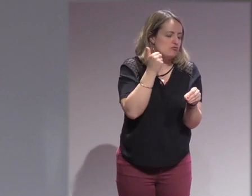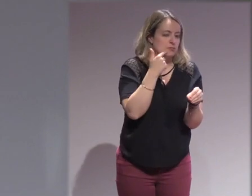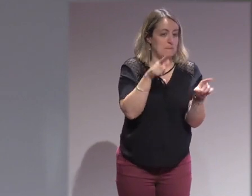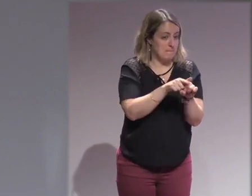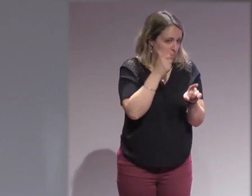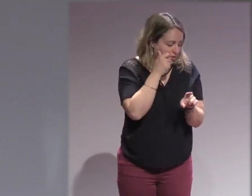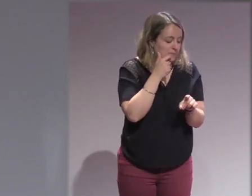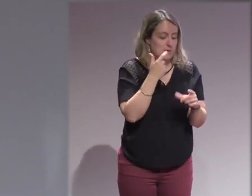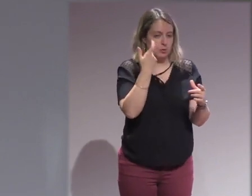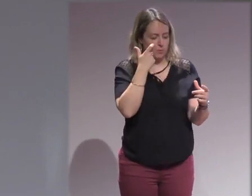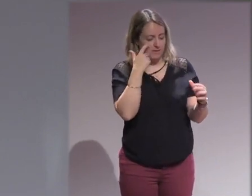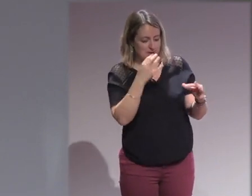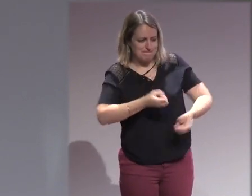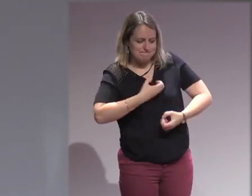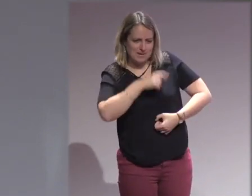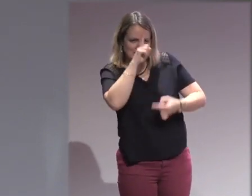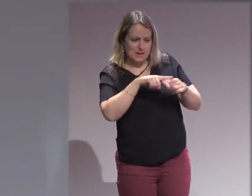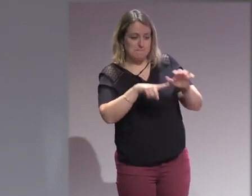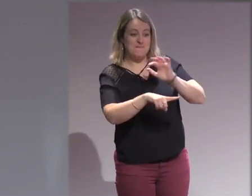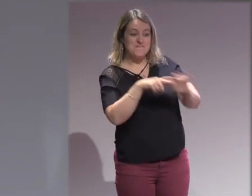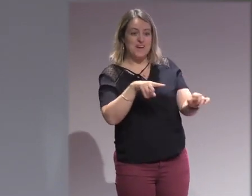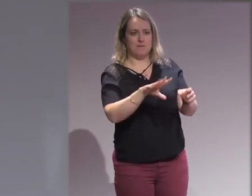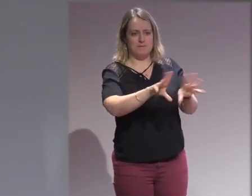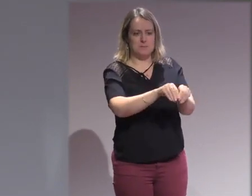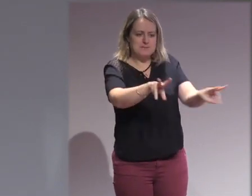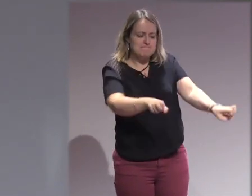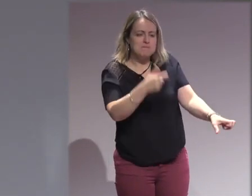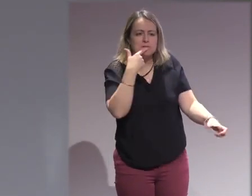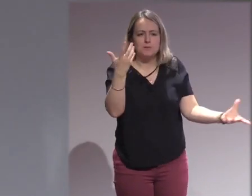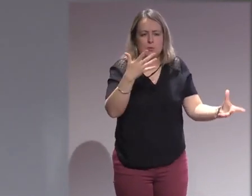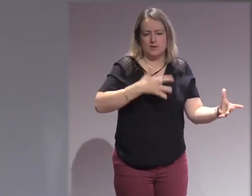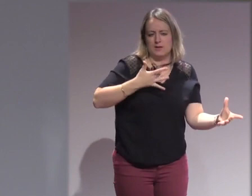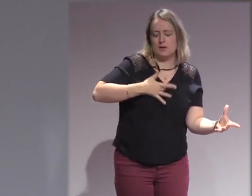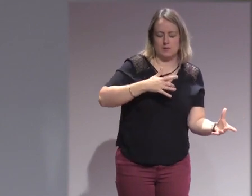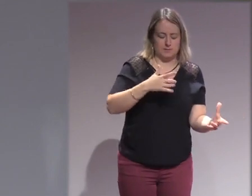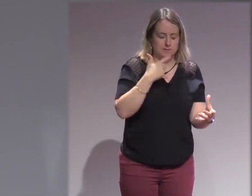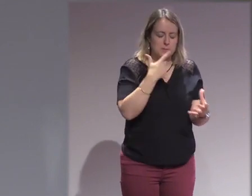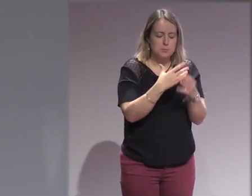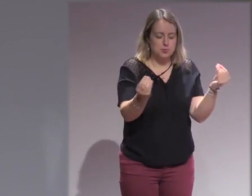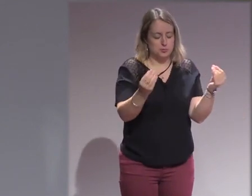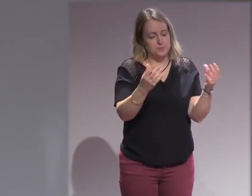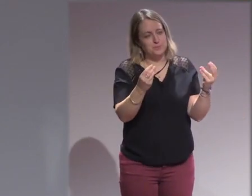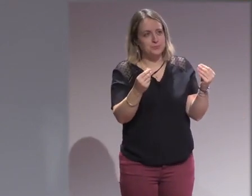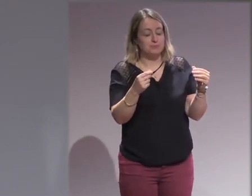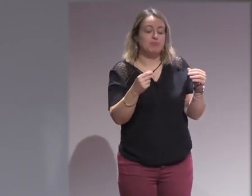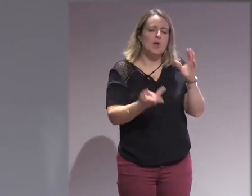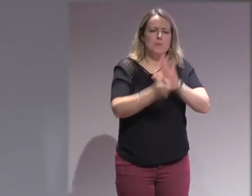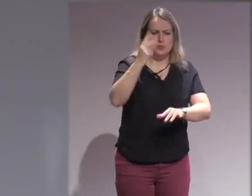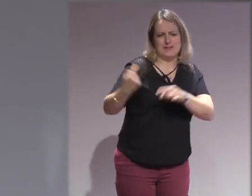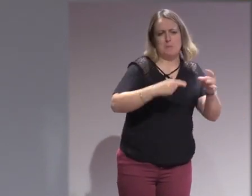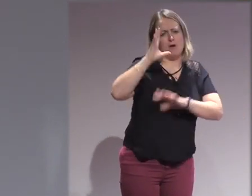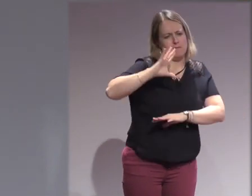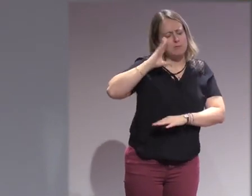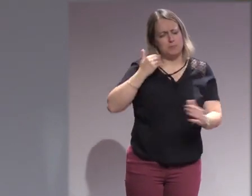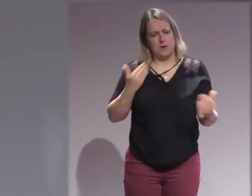faire famille étaient assez intéressants. C'est-à-dire qu'on voit par exemple cette idée de « c'était beaucoup plus en débat d'ailleurs que ça l'est aujourd'hui », l'idée